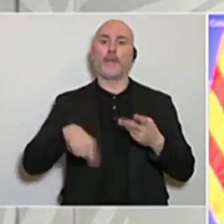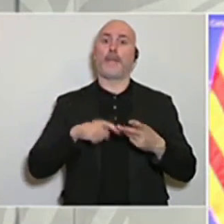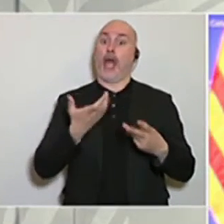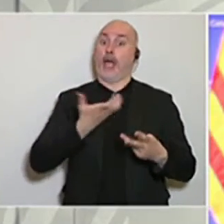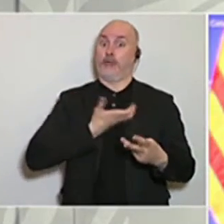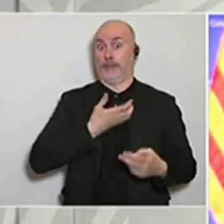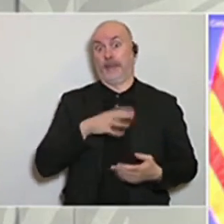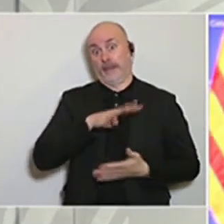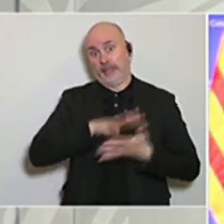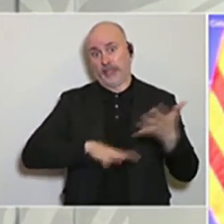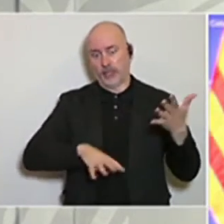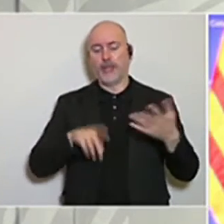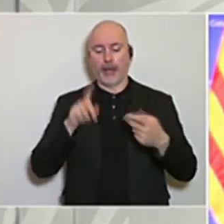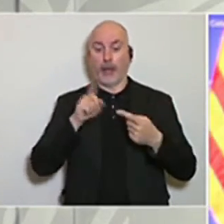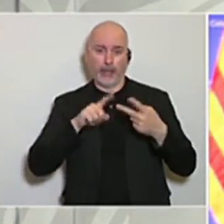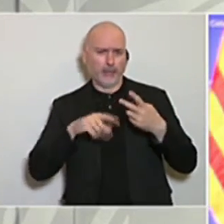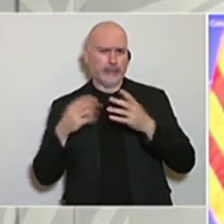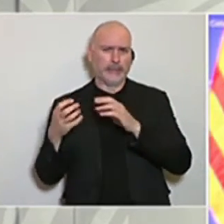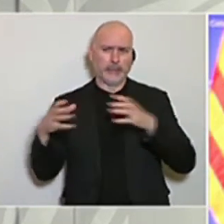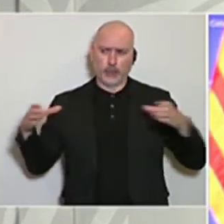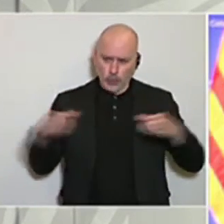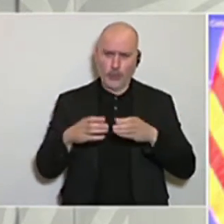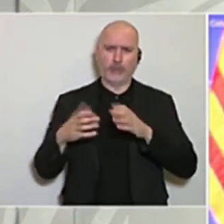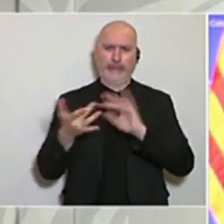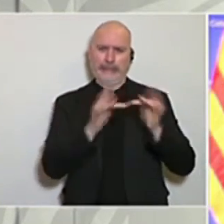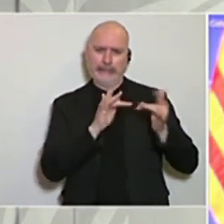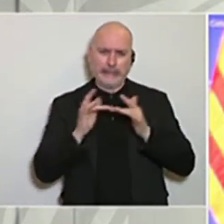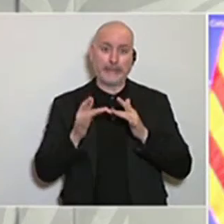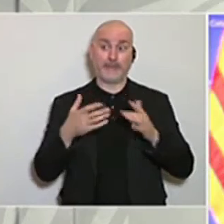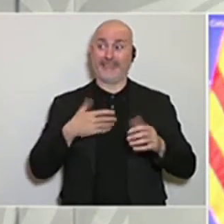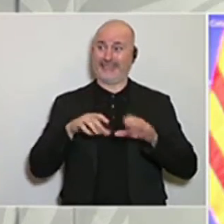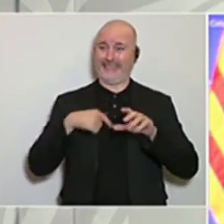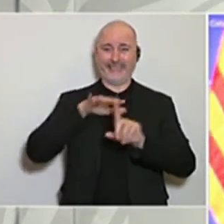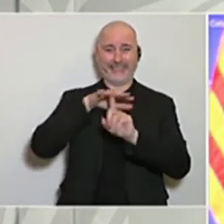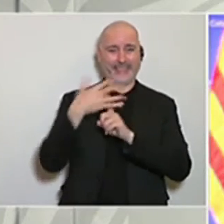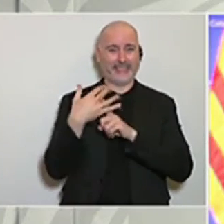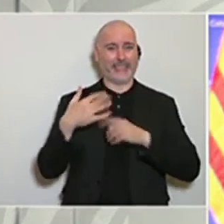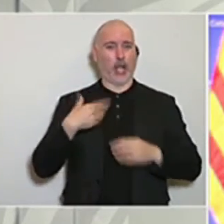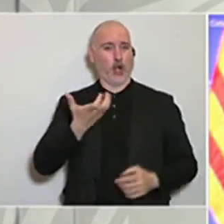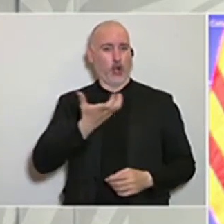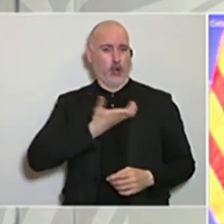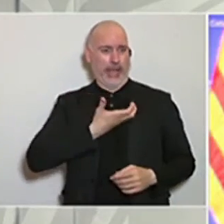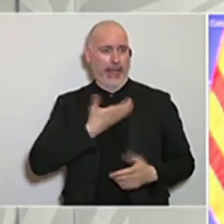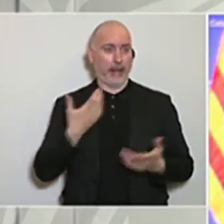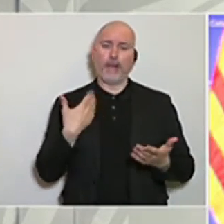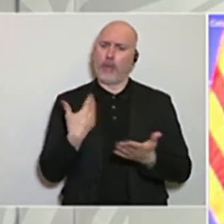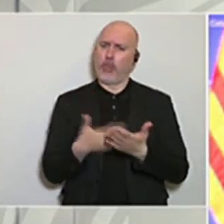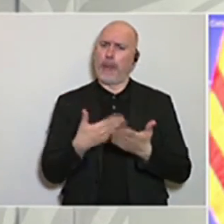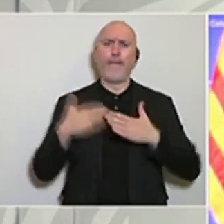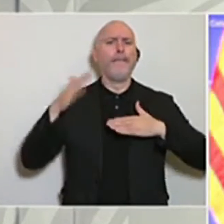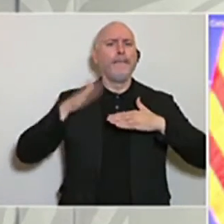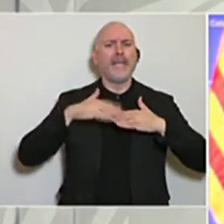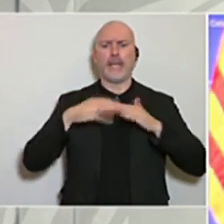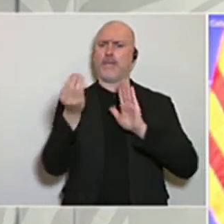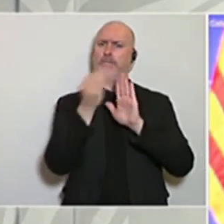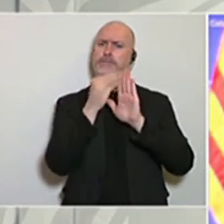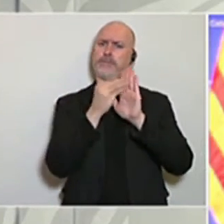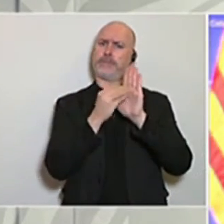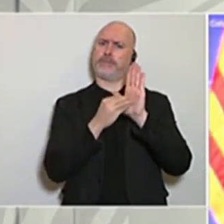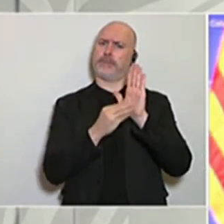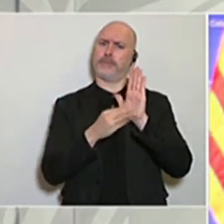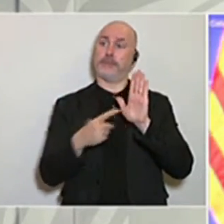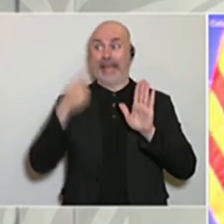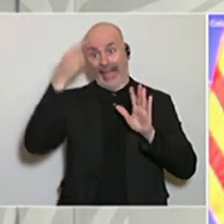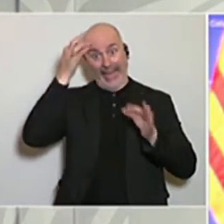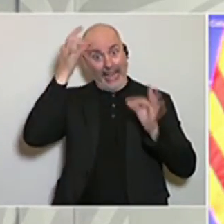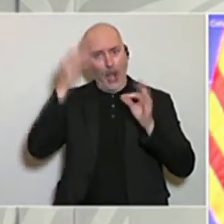l'Ajuntament de Barcelona per tal de donar al món local aquest document de mínims, aquest document en el que hi hagin doncs, uns criteris